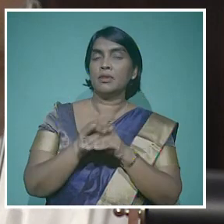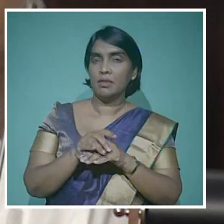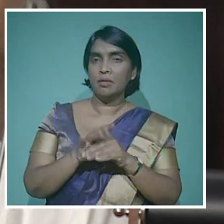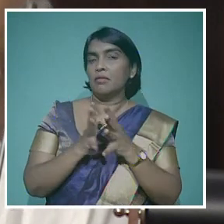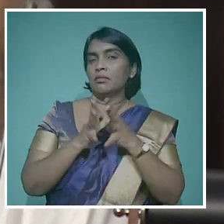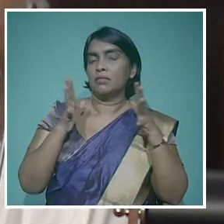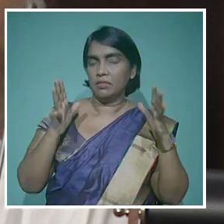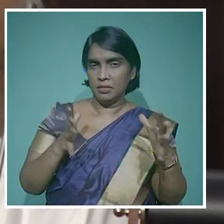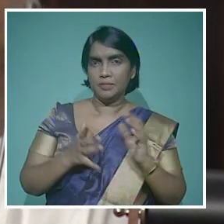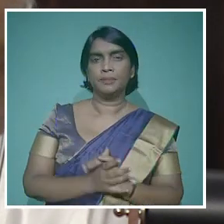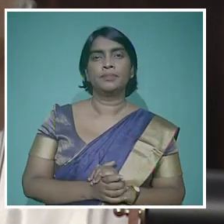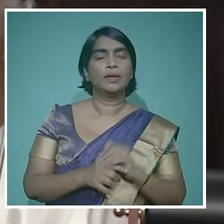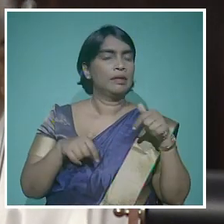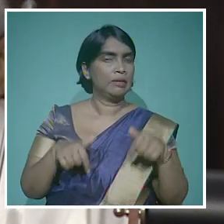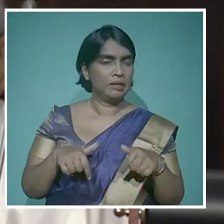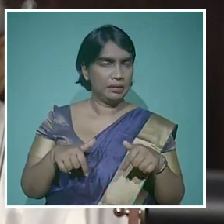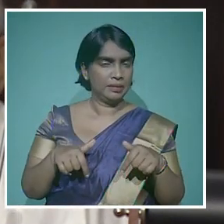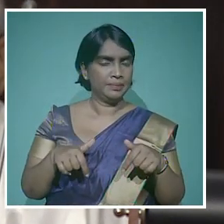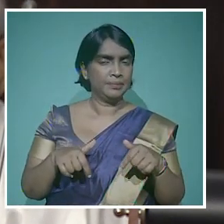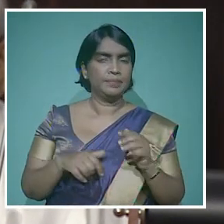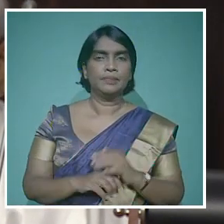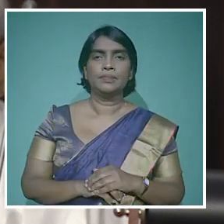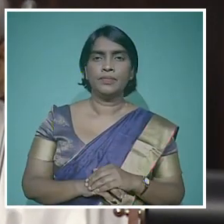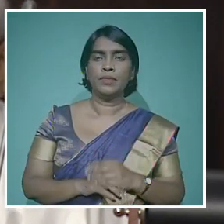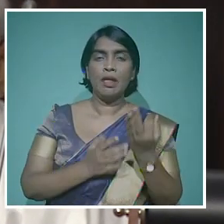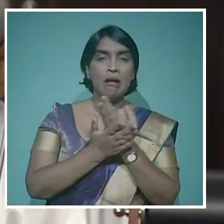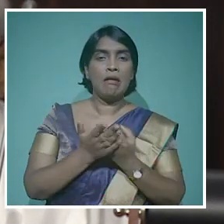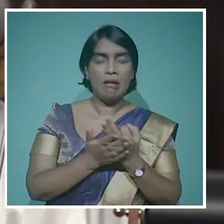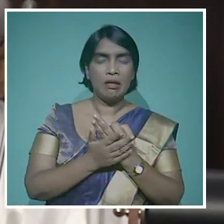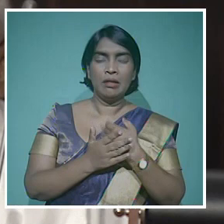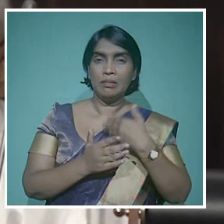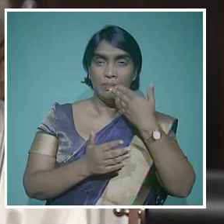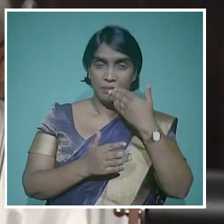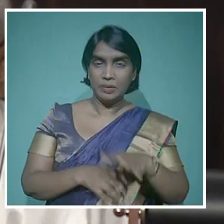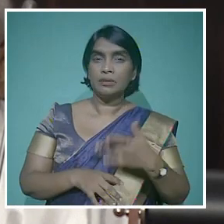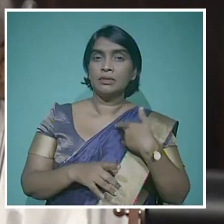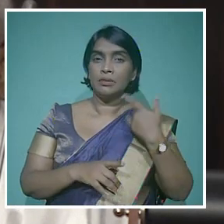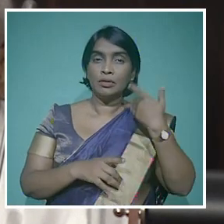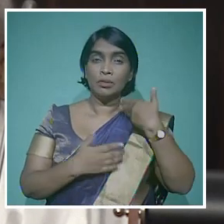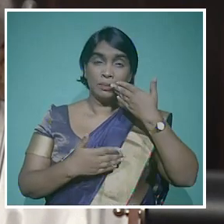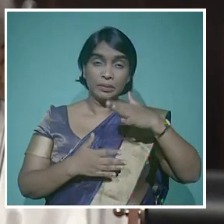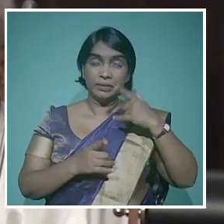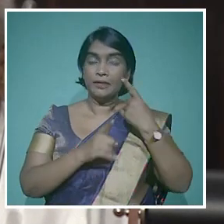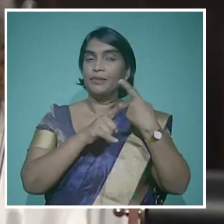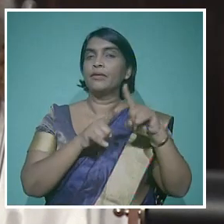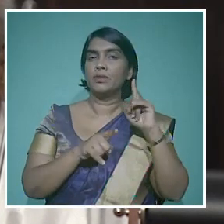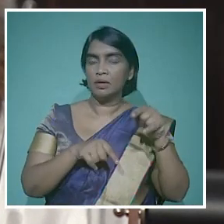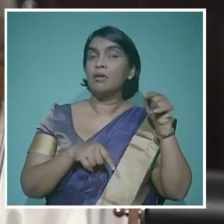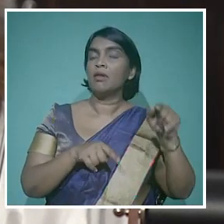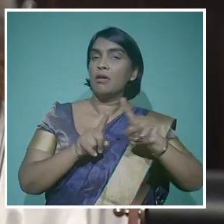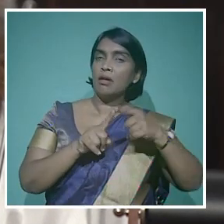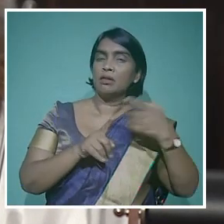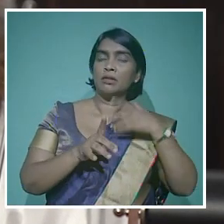වැඩි කිරීම. දැනට කලා විෂය ධාරාවේ කුසලතා පදනම පමණයි තියෙන්නේ. අනික්